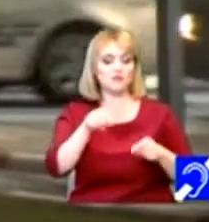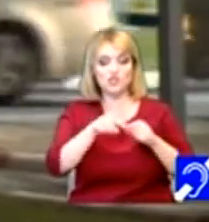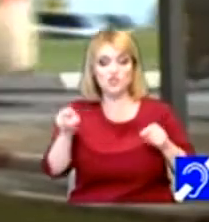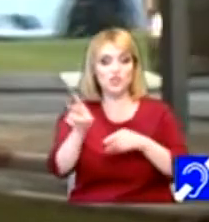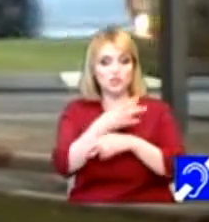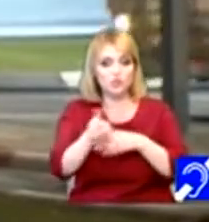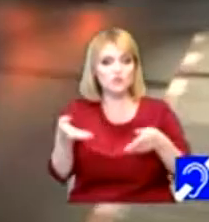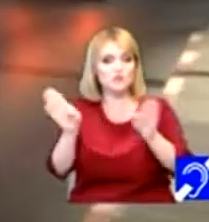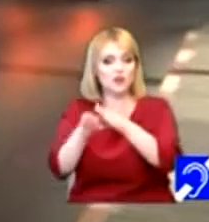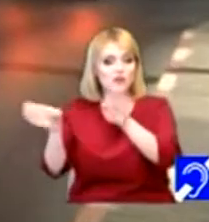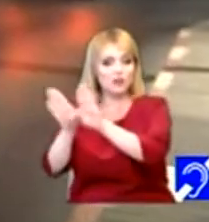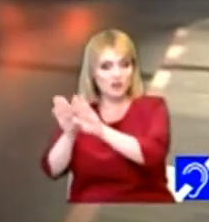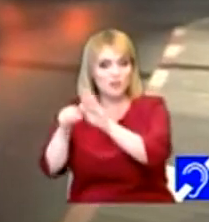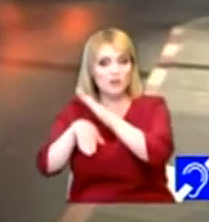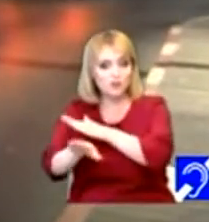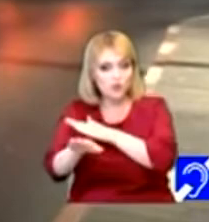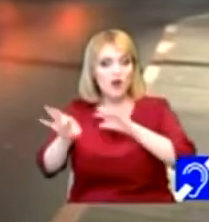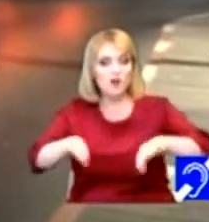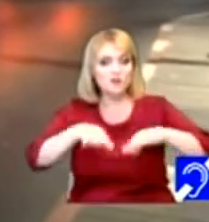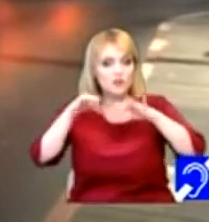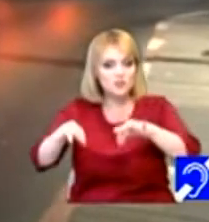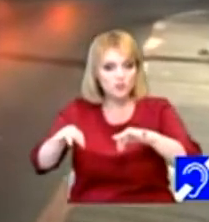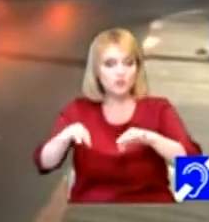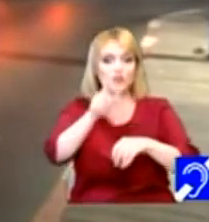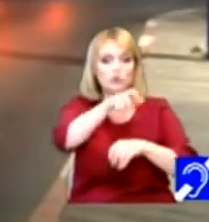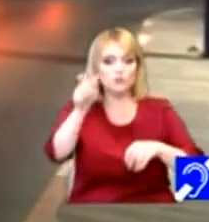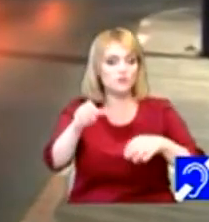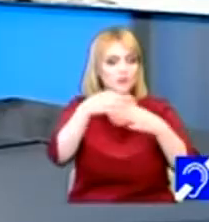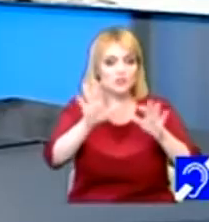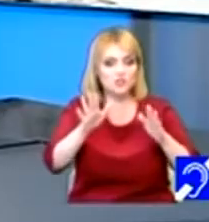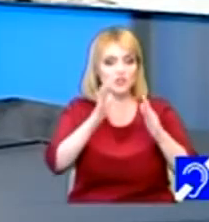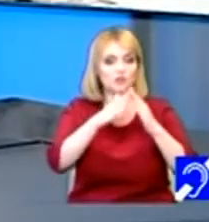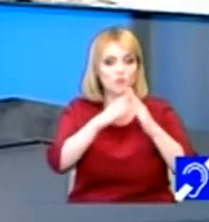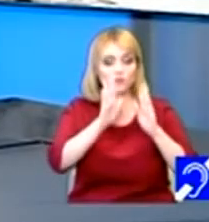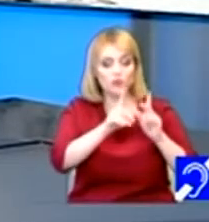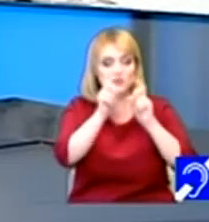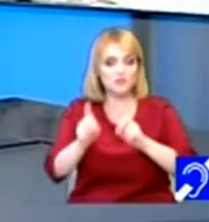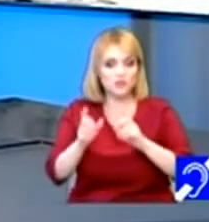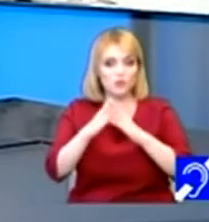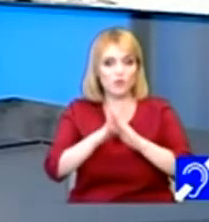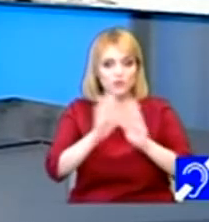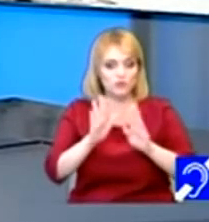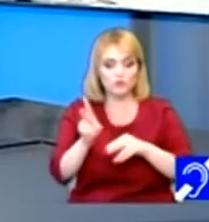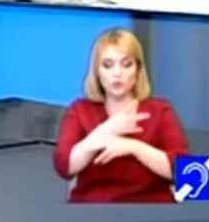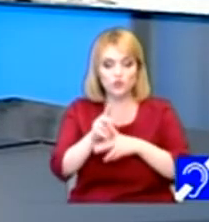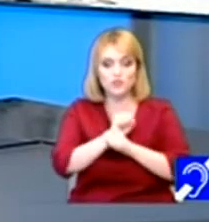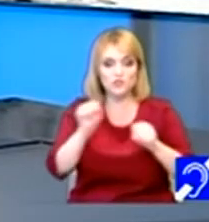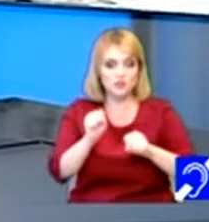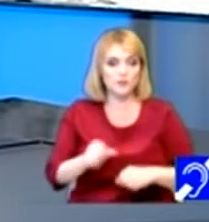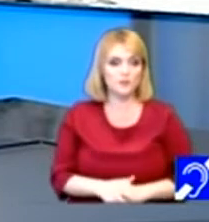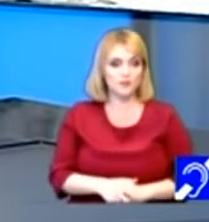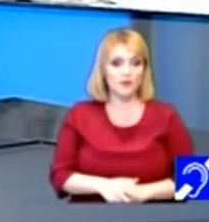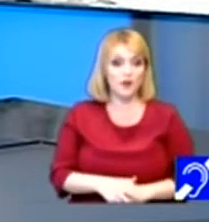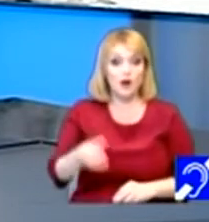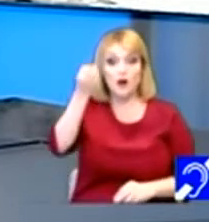răspândirea COVID e masivă, oamenii nu mai au voie să iasă din casă. Sute de mii de oameni au primit ordin de evacuare în